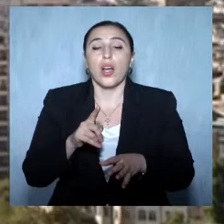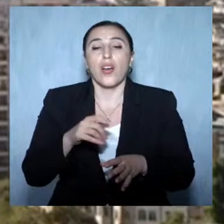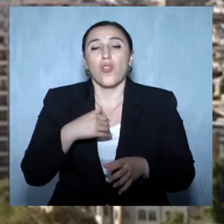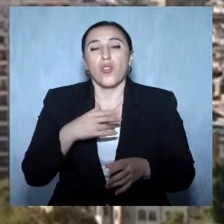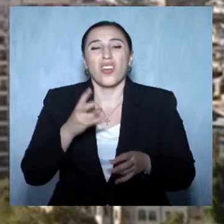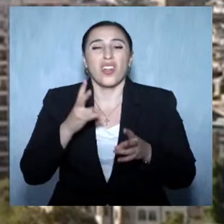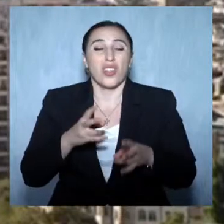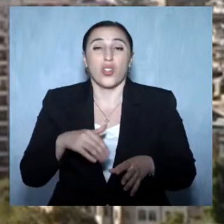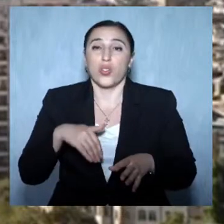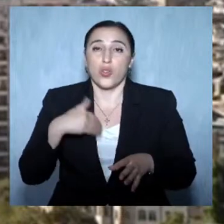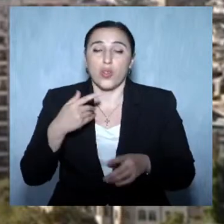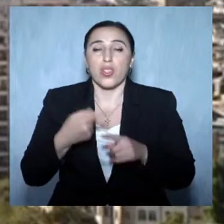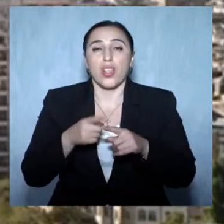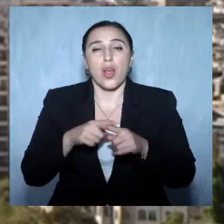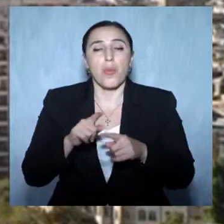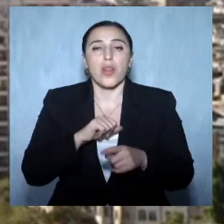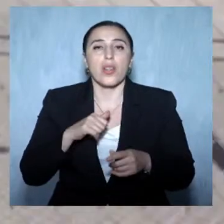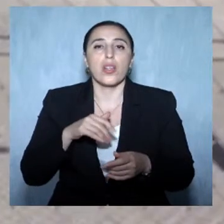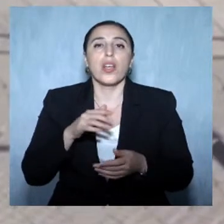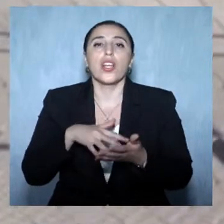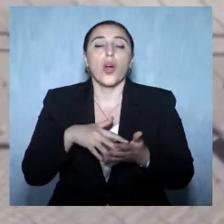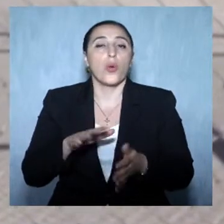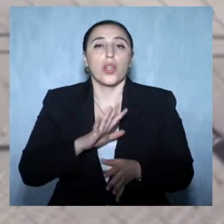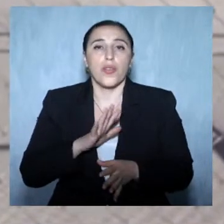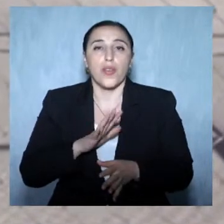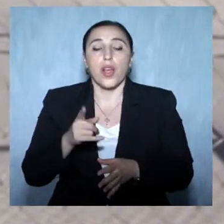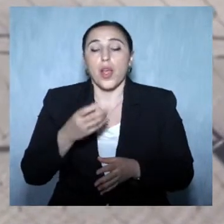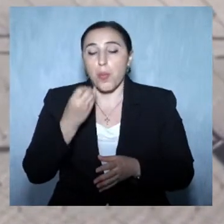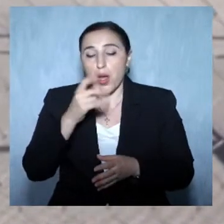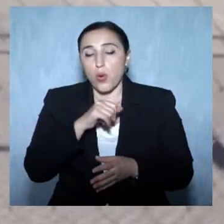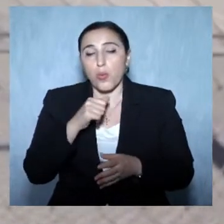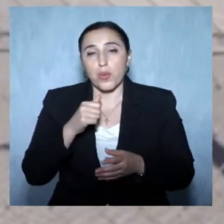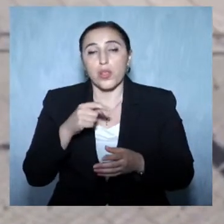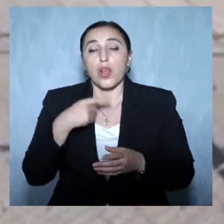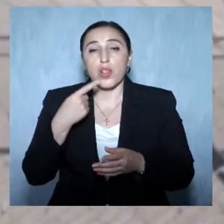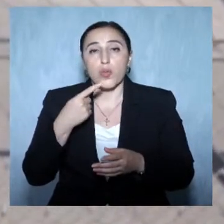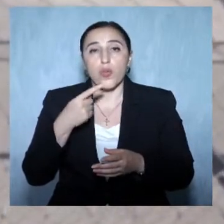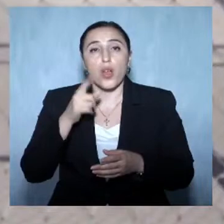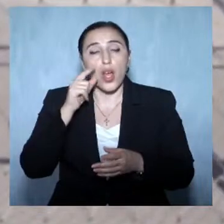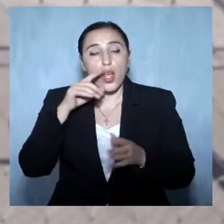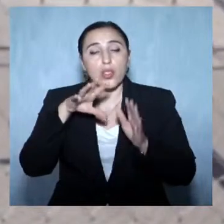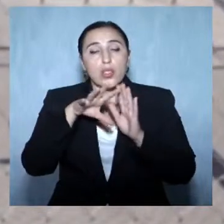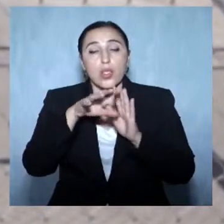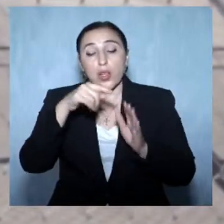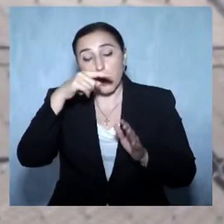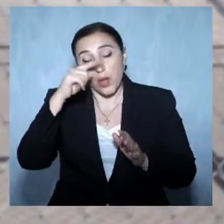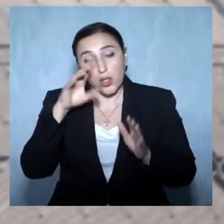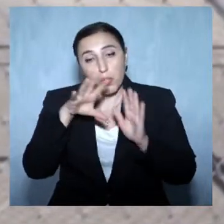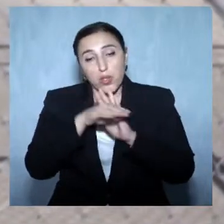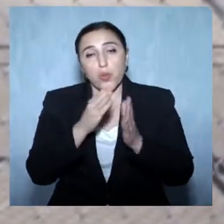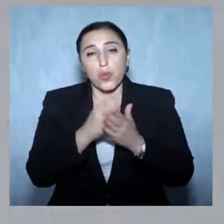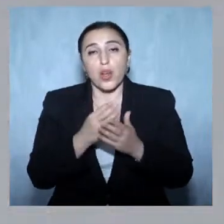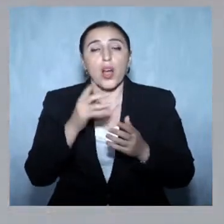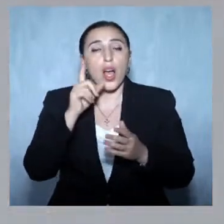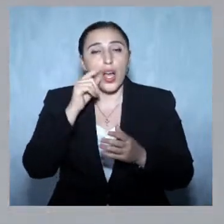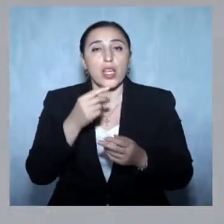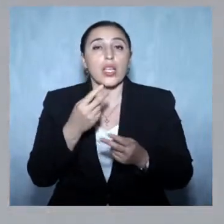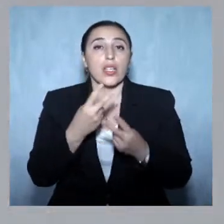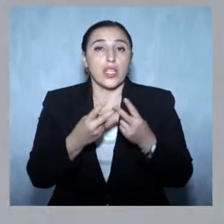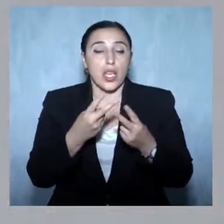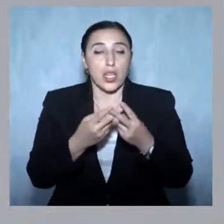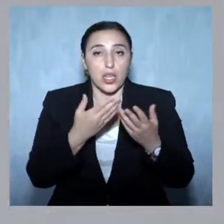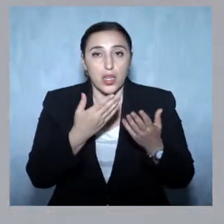նարվել։ Այսօր բակվի բանտերում ոչ պաշտոնական տվյալներով մի քանի տասնյակ հայգերիներ են պահվում։ Այս ընթացքում Հարաբաղյան